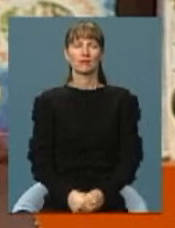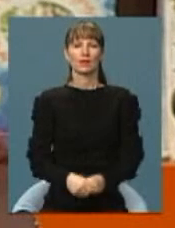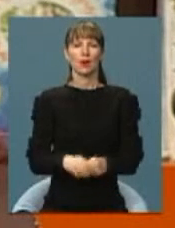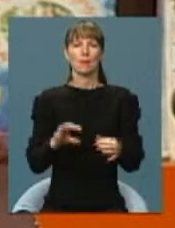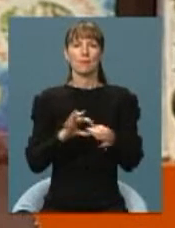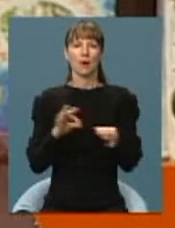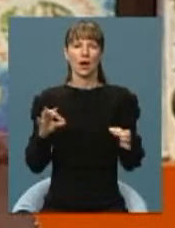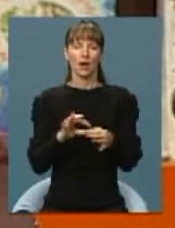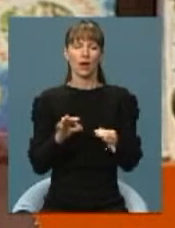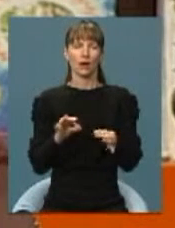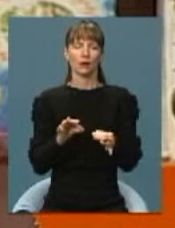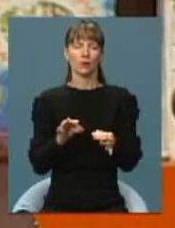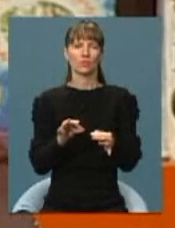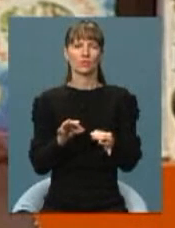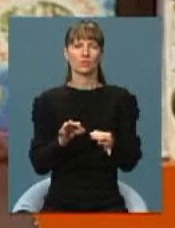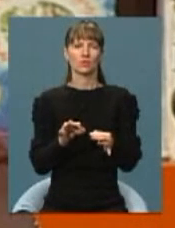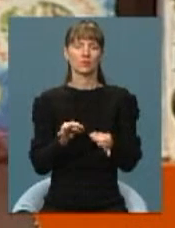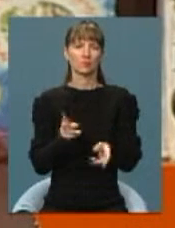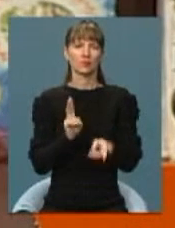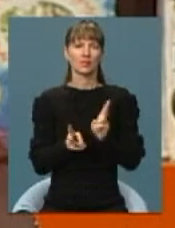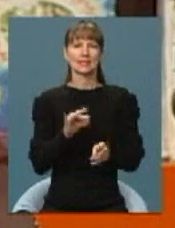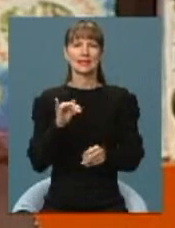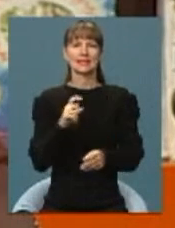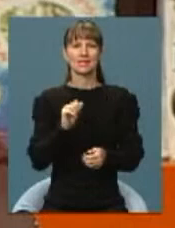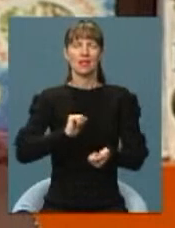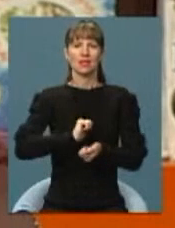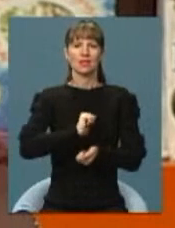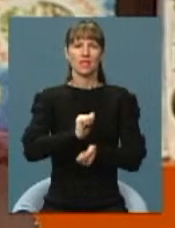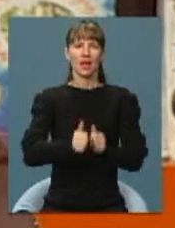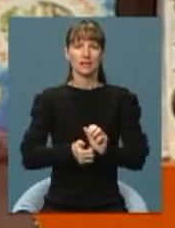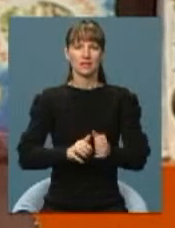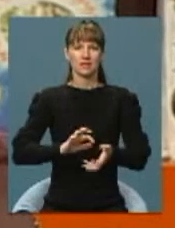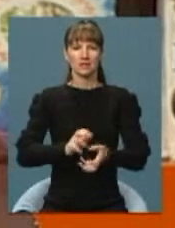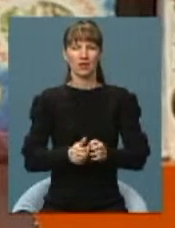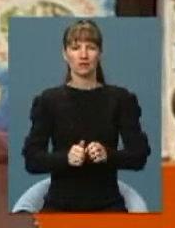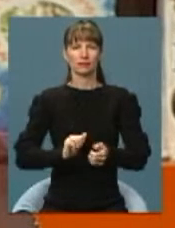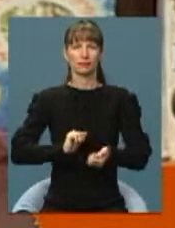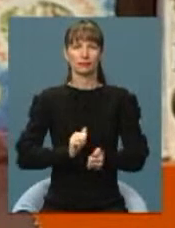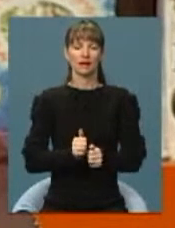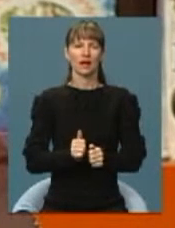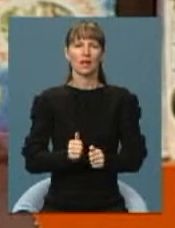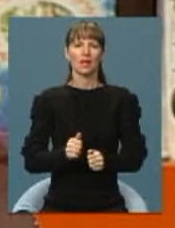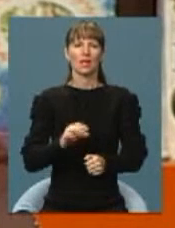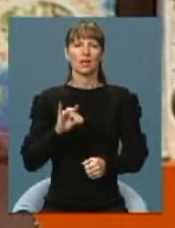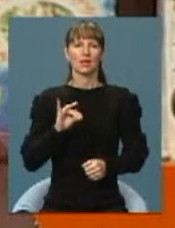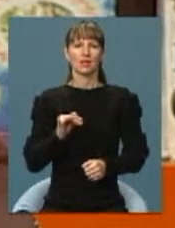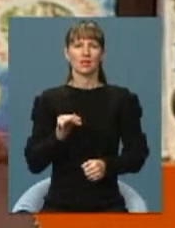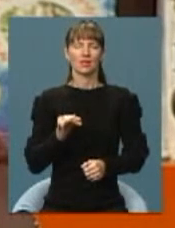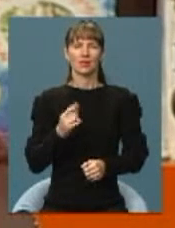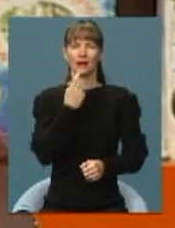макарони ізобрітають із теста в основному, ну, із